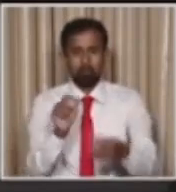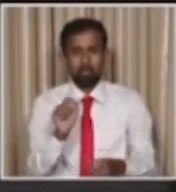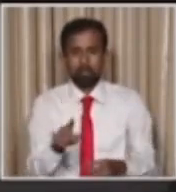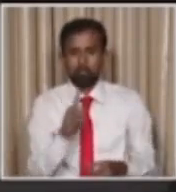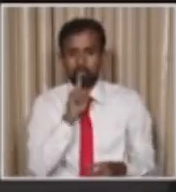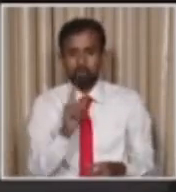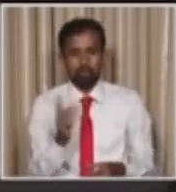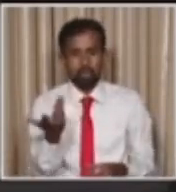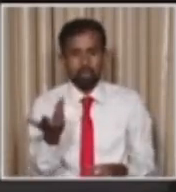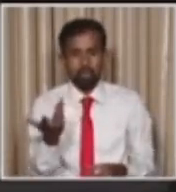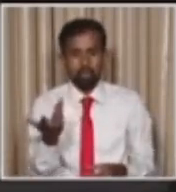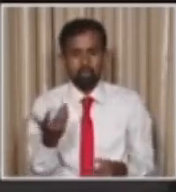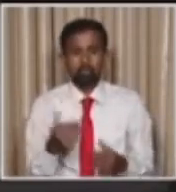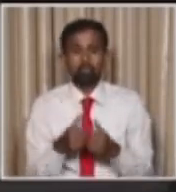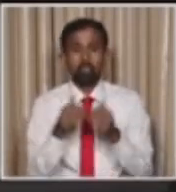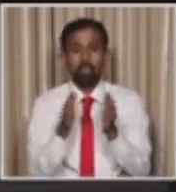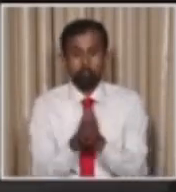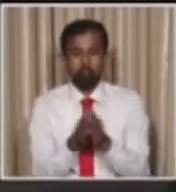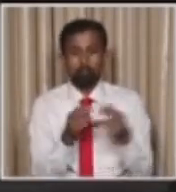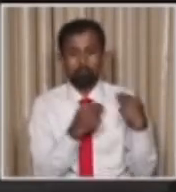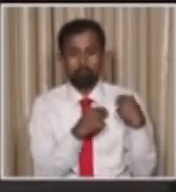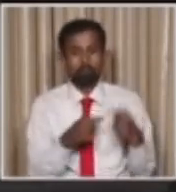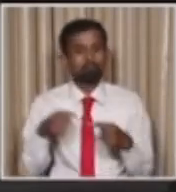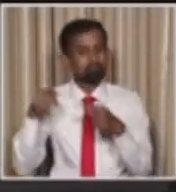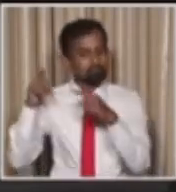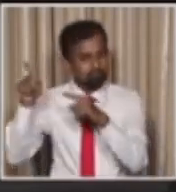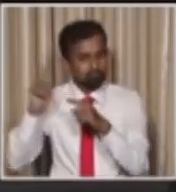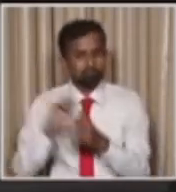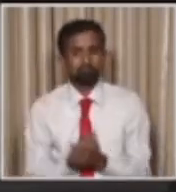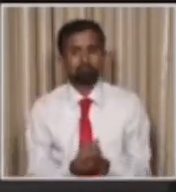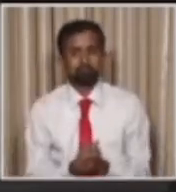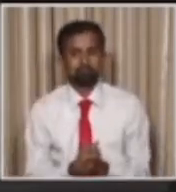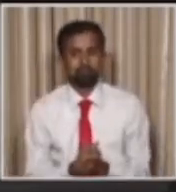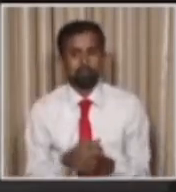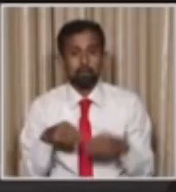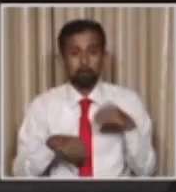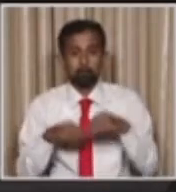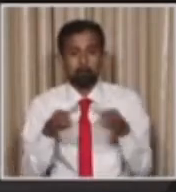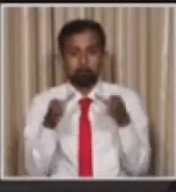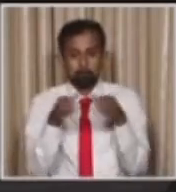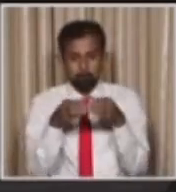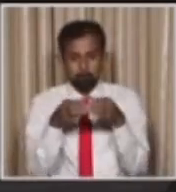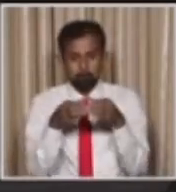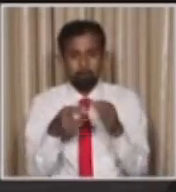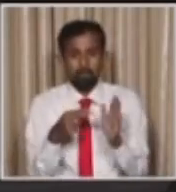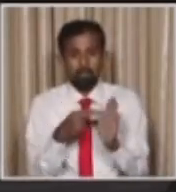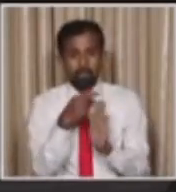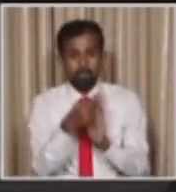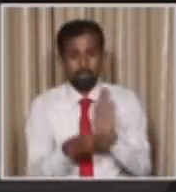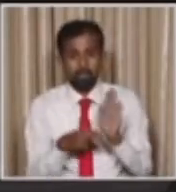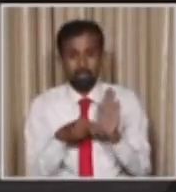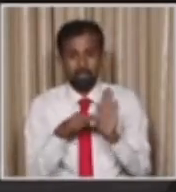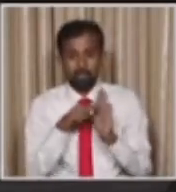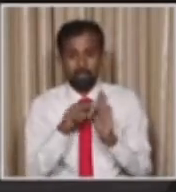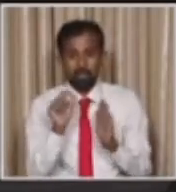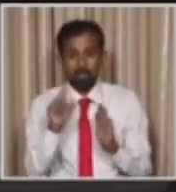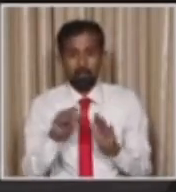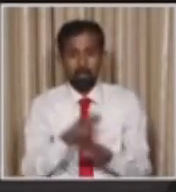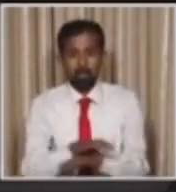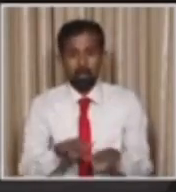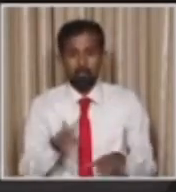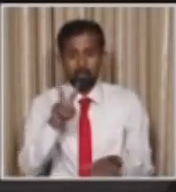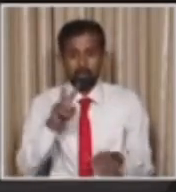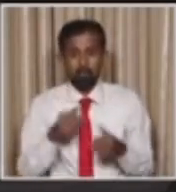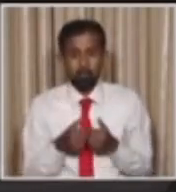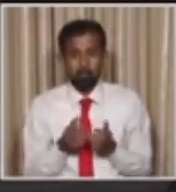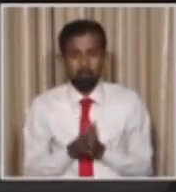නැහැ. මේකට සම්පූර්ණ වග කියන්න ඕන නෑ. මොකද එහා ඒ දේශපාලන පක්ෂේ ජාතික ලැයිස්තුවේ නම් කරපු කෙනාගේ ළමයි දෙන්න තමයි